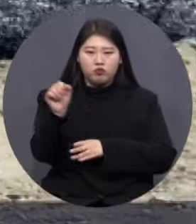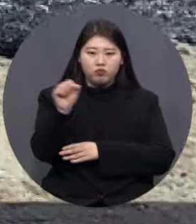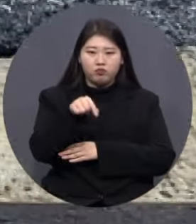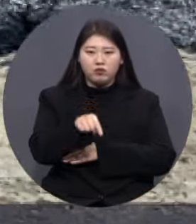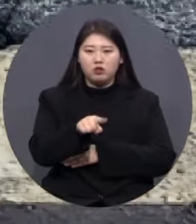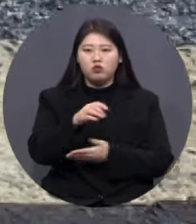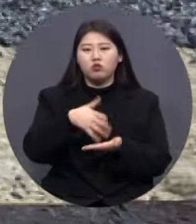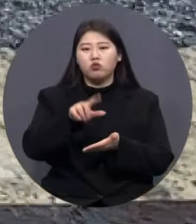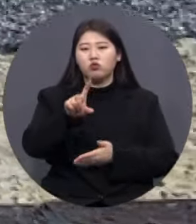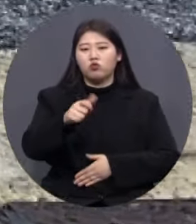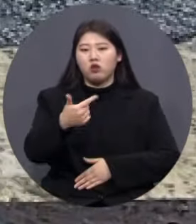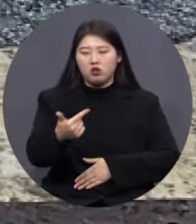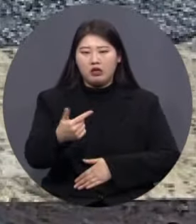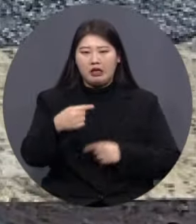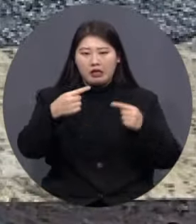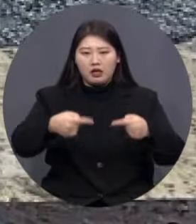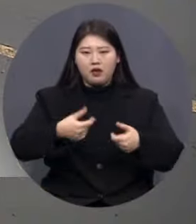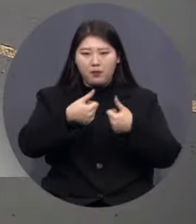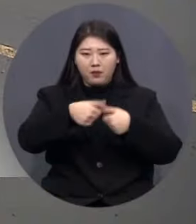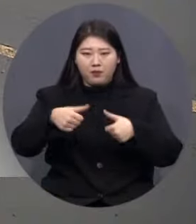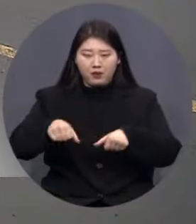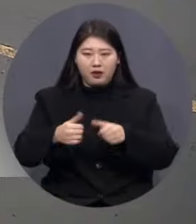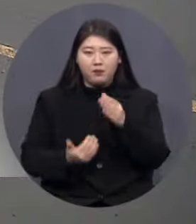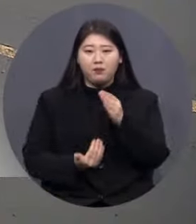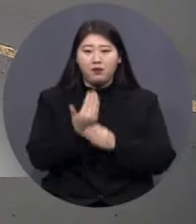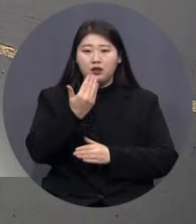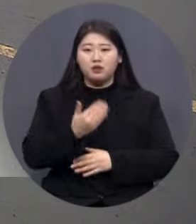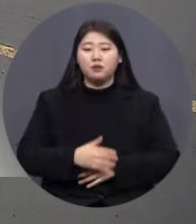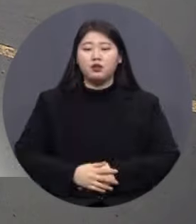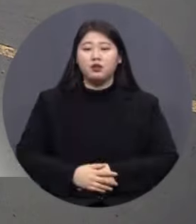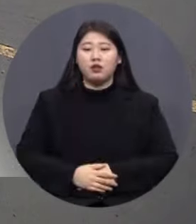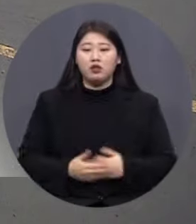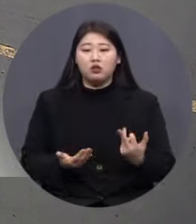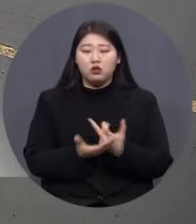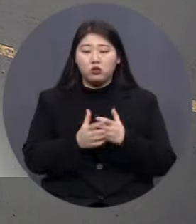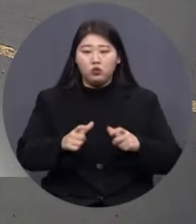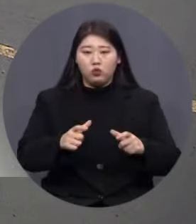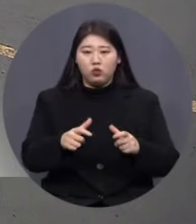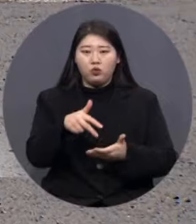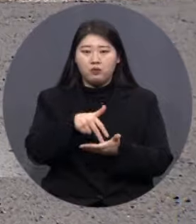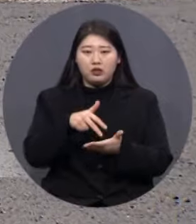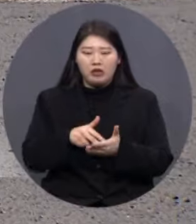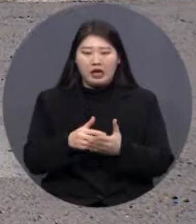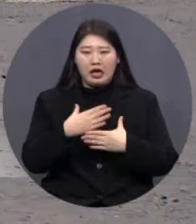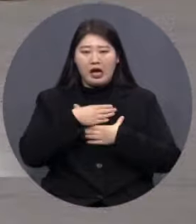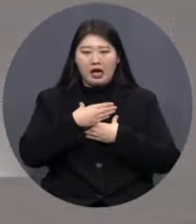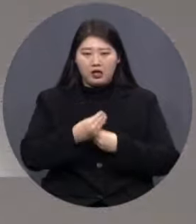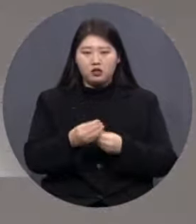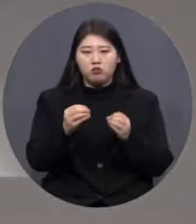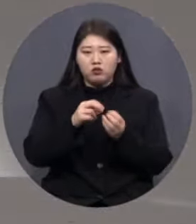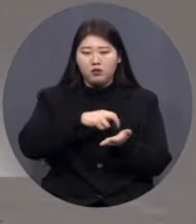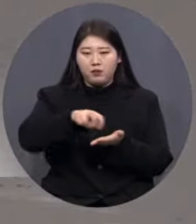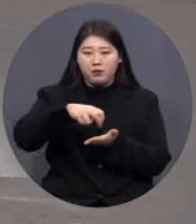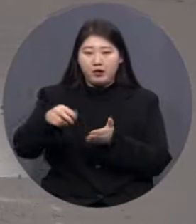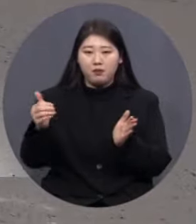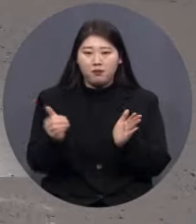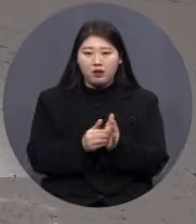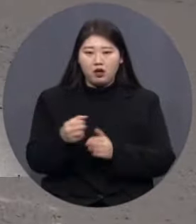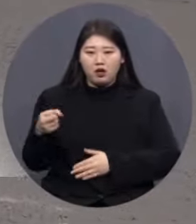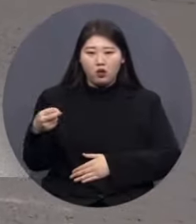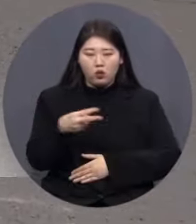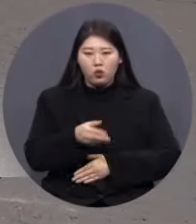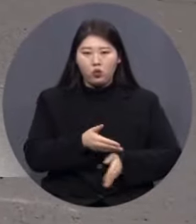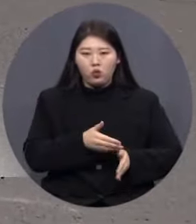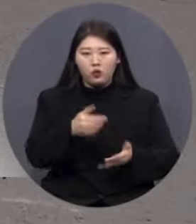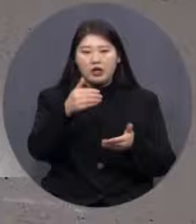16대가 타이어가 파손되는 사고를 당했습니다 제주도는 안전 안내 문자를 보내고 한계 차로를 통지한